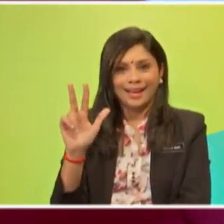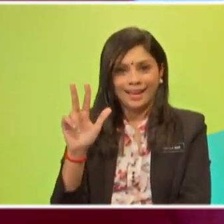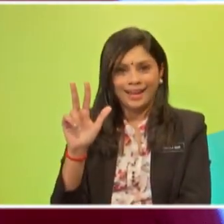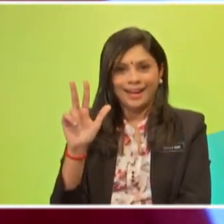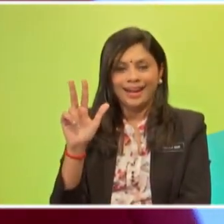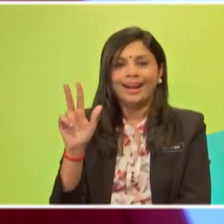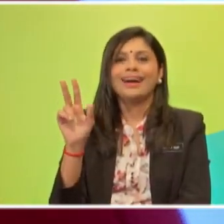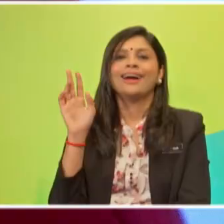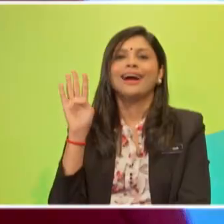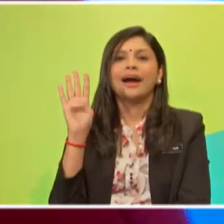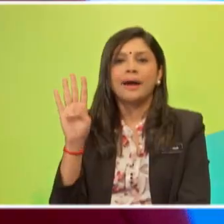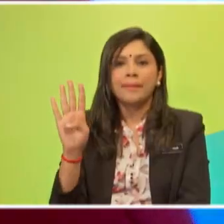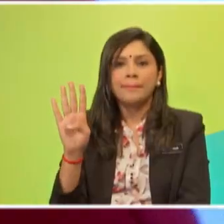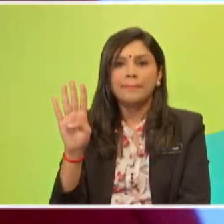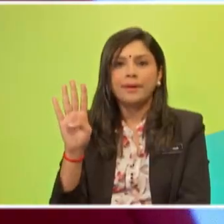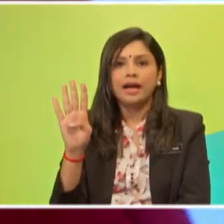tiga,